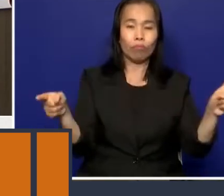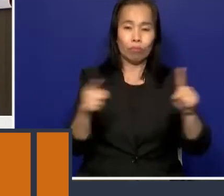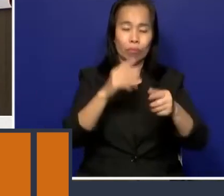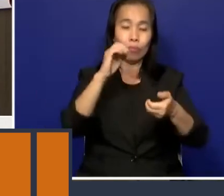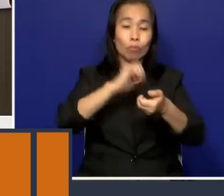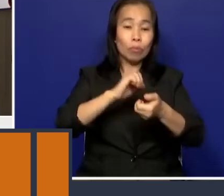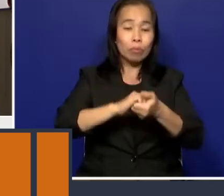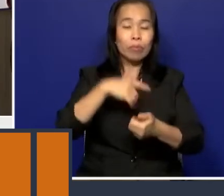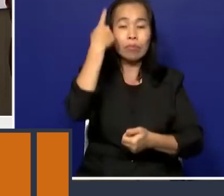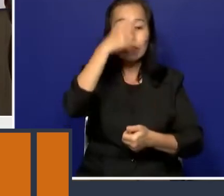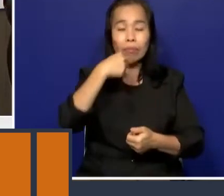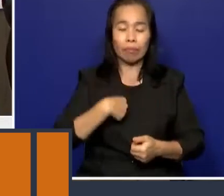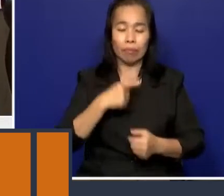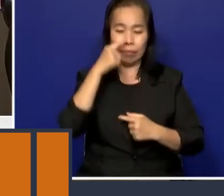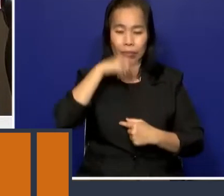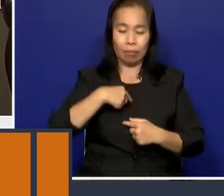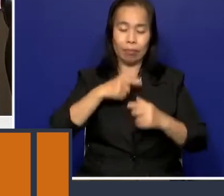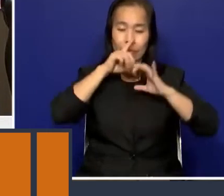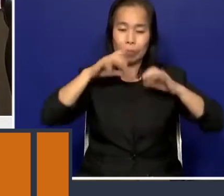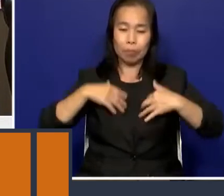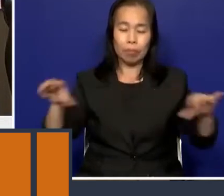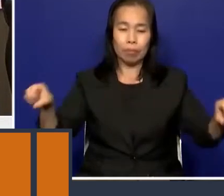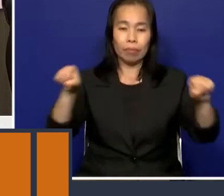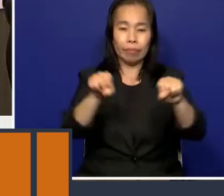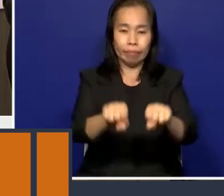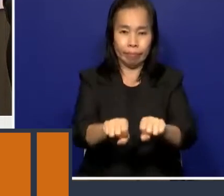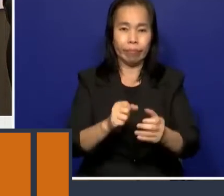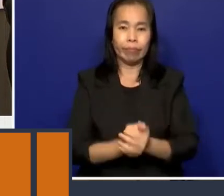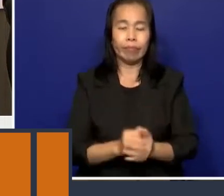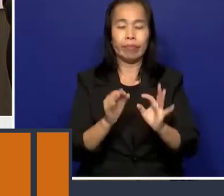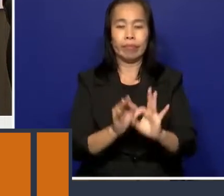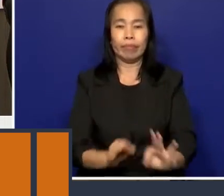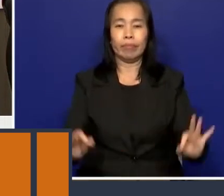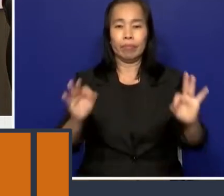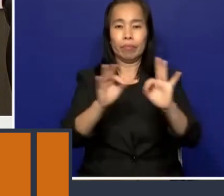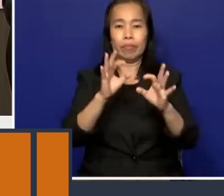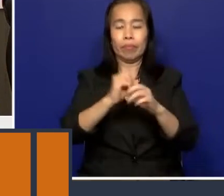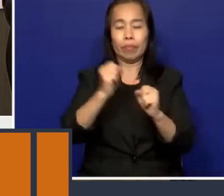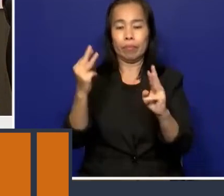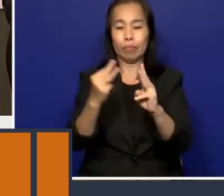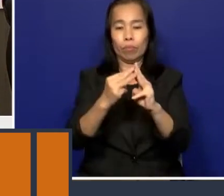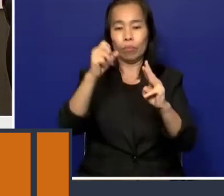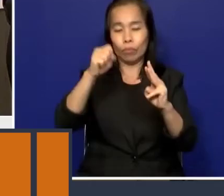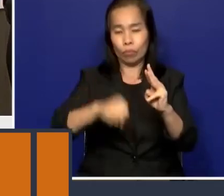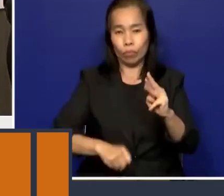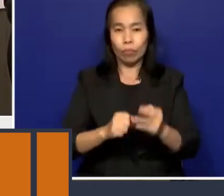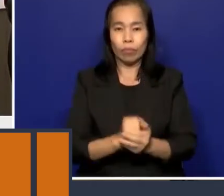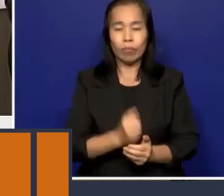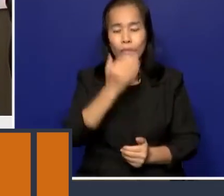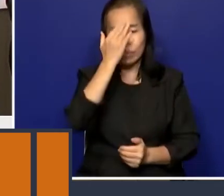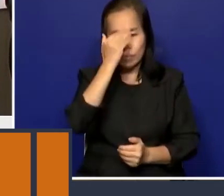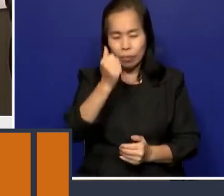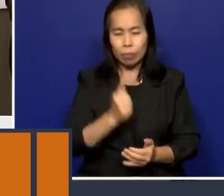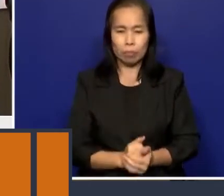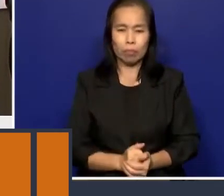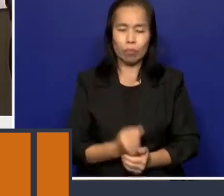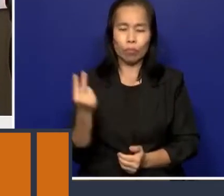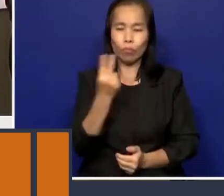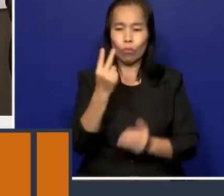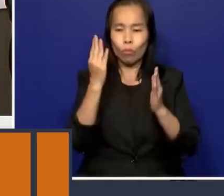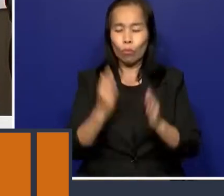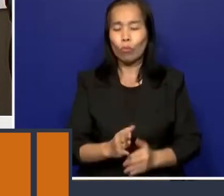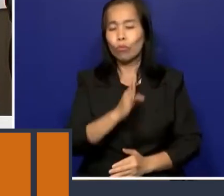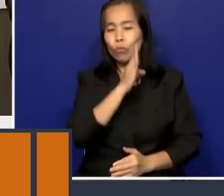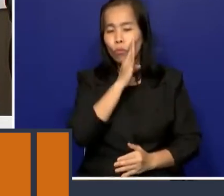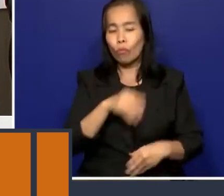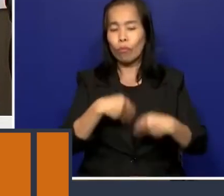กจิ ๆ ว่าการสับสนุงบปมาณของรฐบาเป็เงื่อนไขสำคัญในการทำข้อตกลงทำไมนายทีและพดเอกปชดต้องโหกปชา